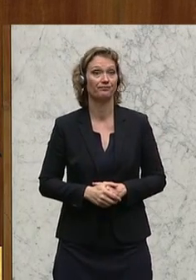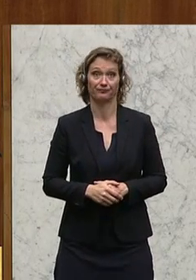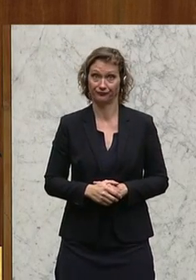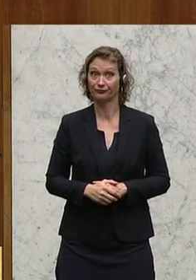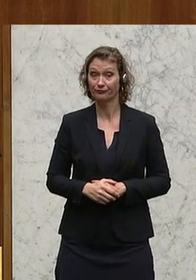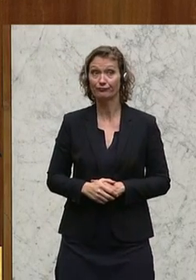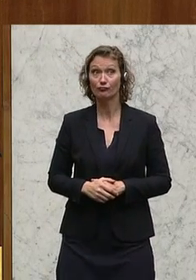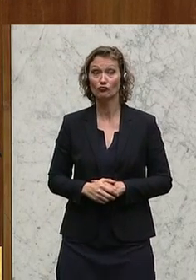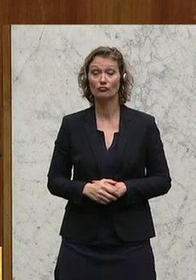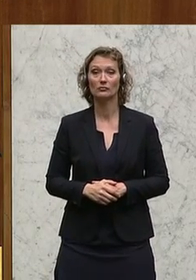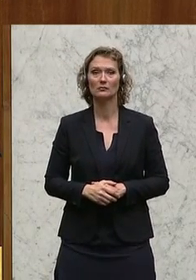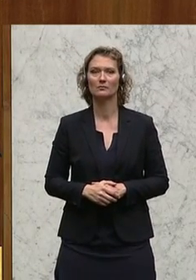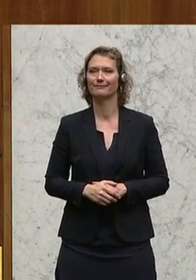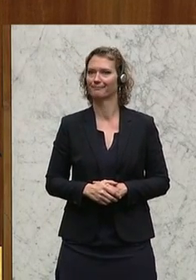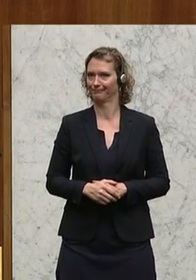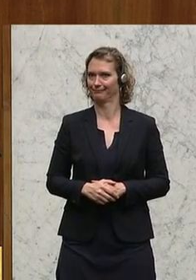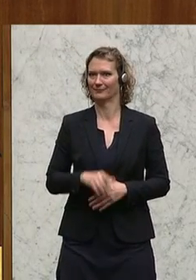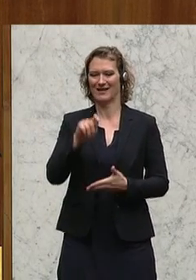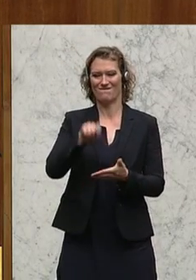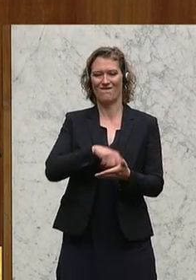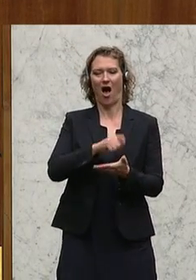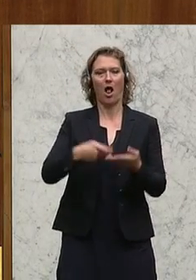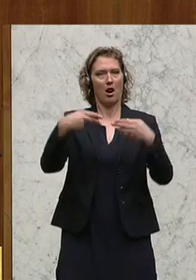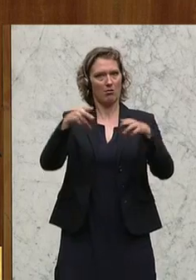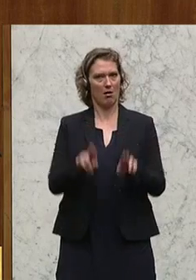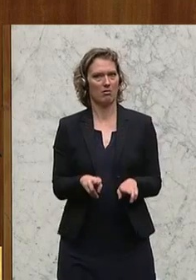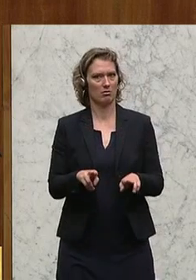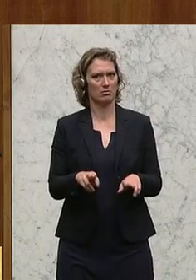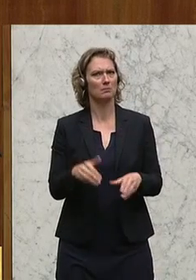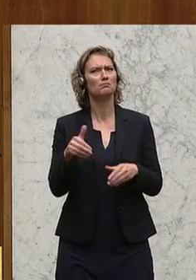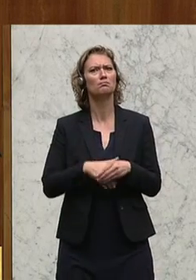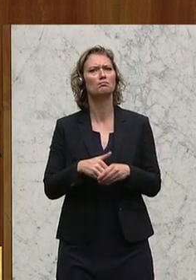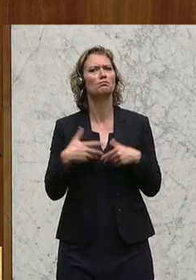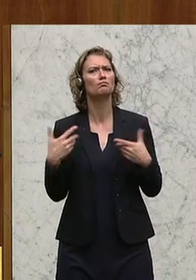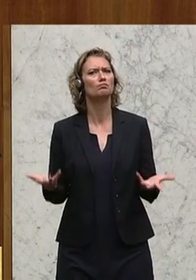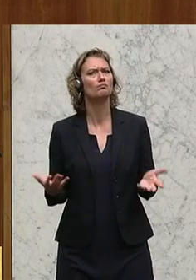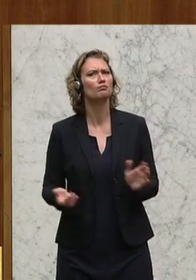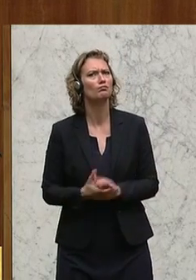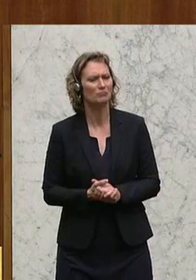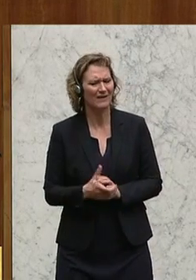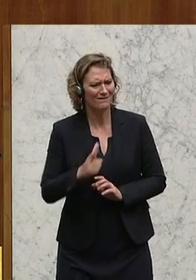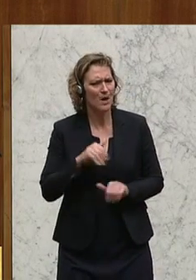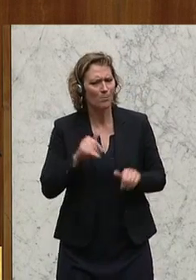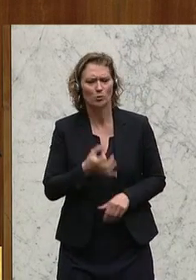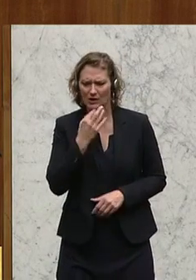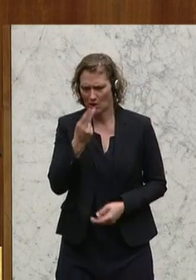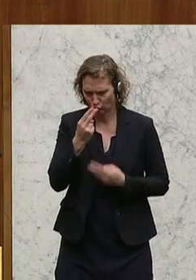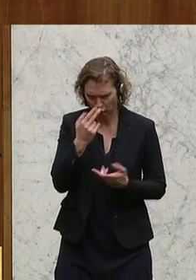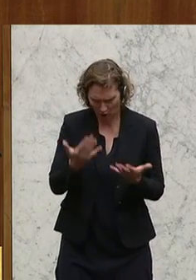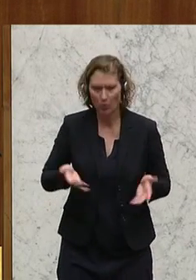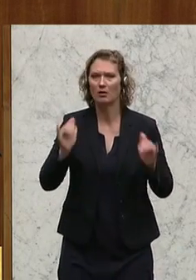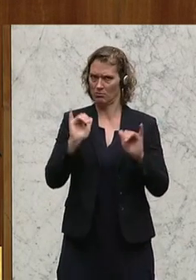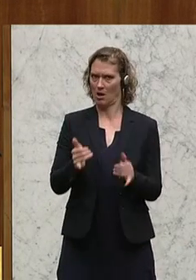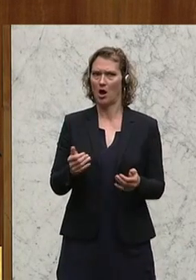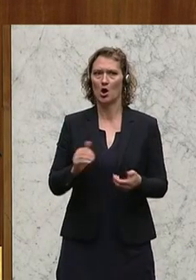Ja, was das Wahlrecht als solches betrifft, ja, da müssen wir uns zusammensetzen und ich glaube,